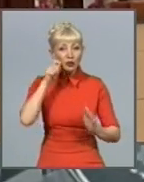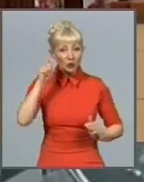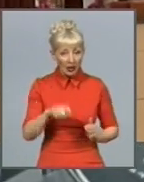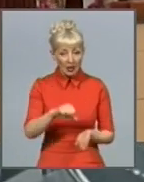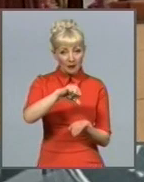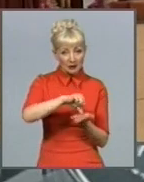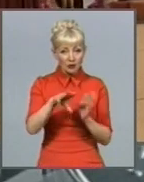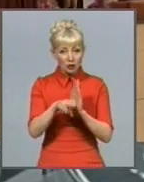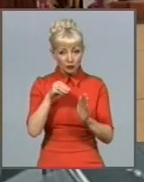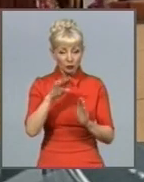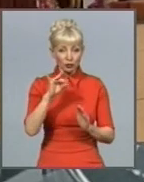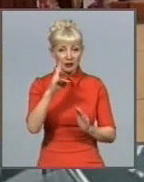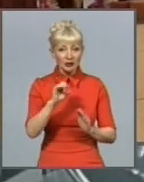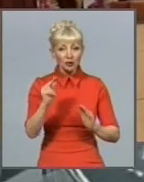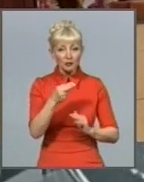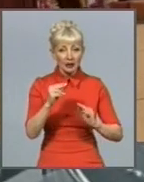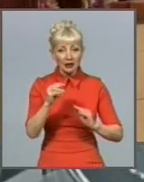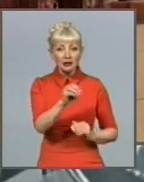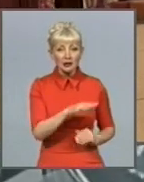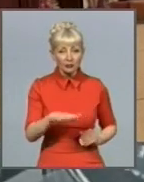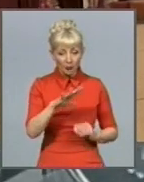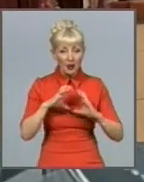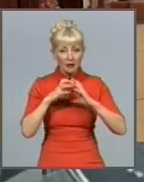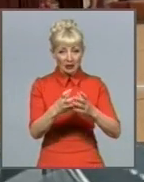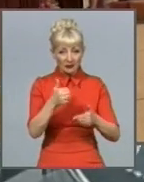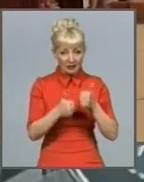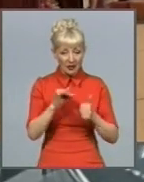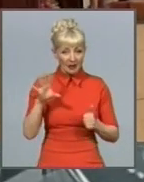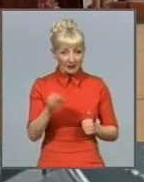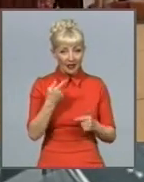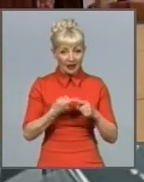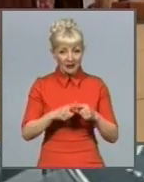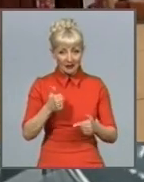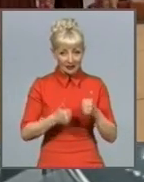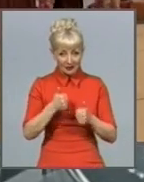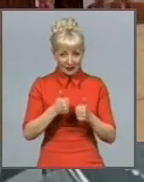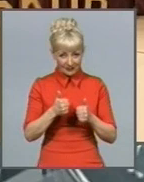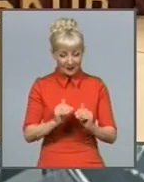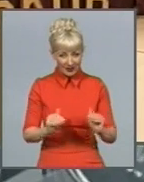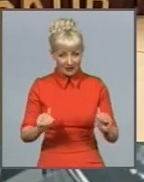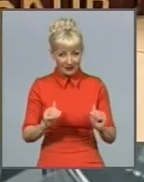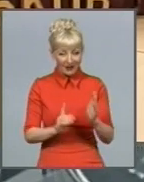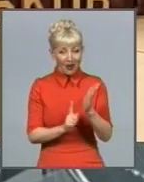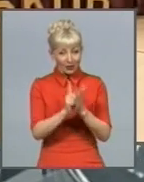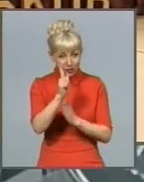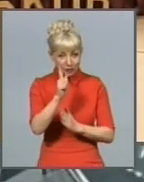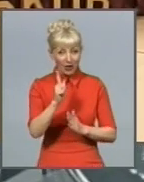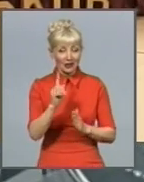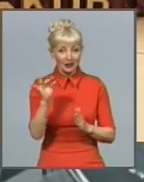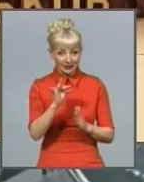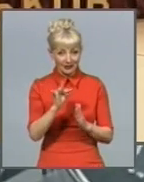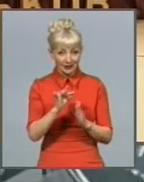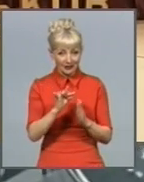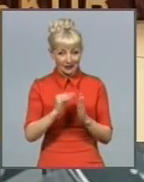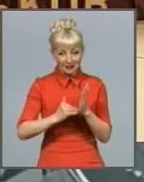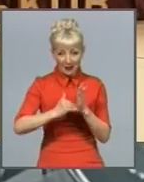чемпионатах Европы, на мировых соревнованиях. И все эти дети начинали и росли вот тут, и на этом турнире принимали участие. Детям